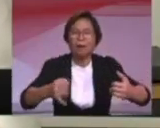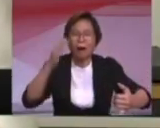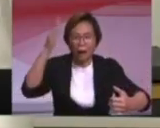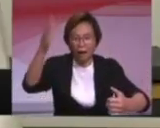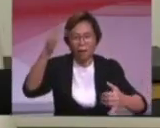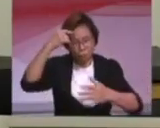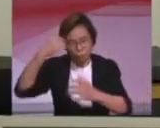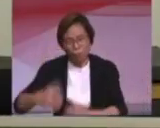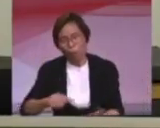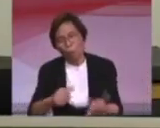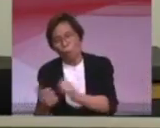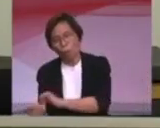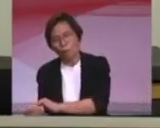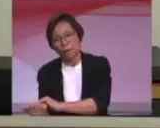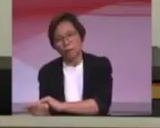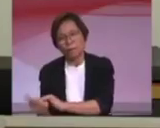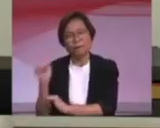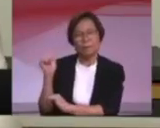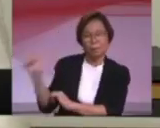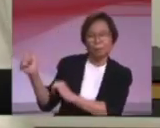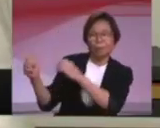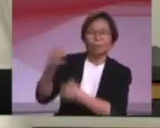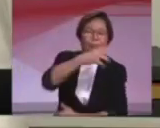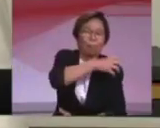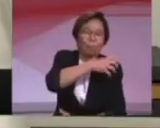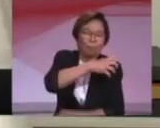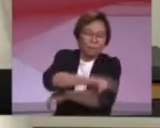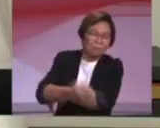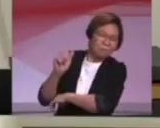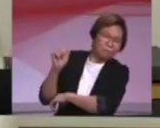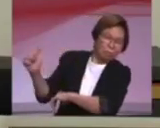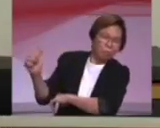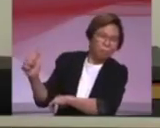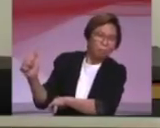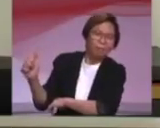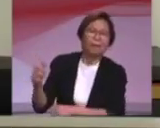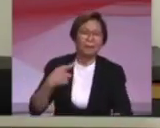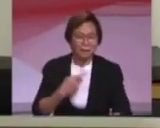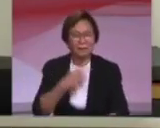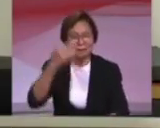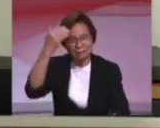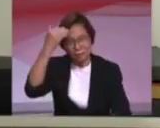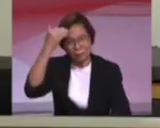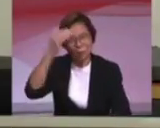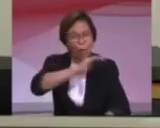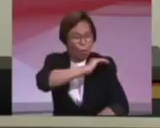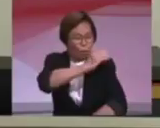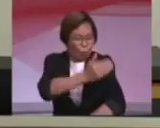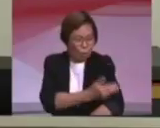akan diputuskan oleh pihak berkuasa agama negeri. Seperti kita tahu bahawa